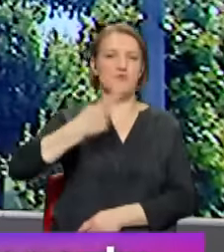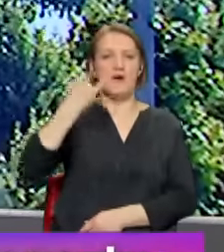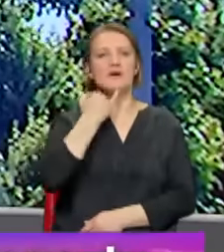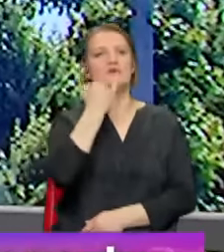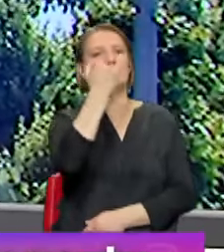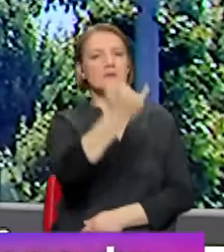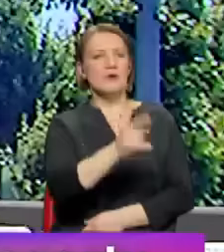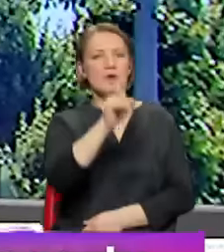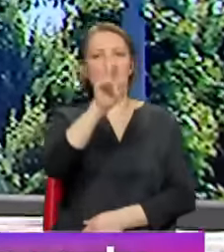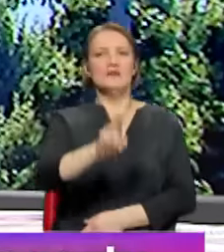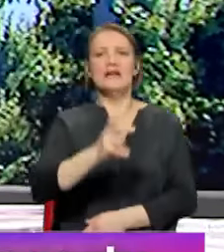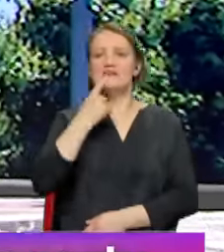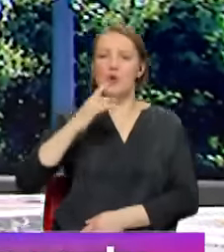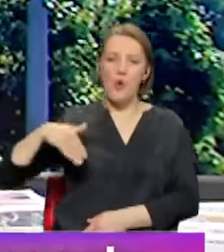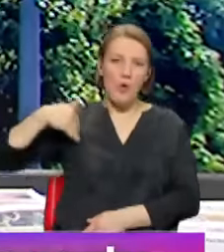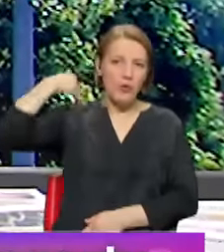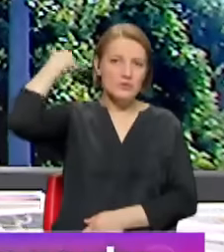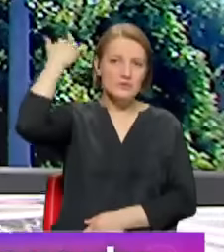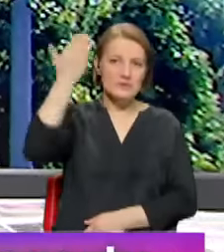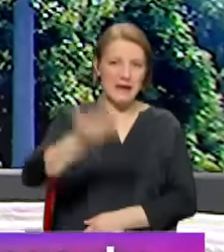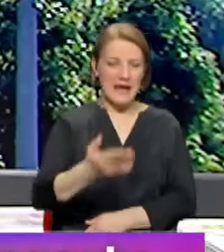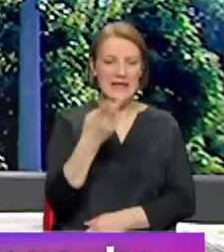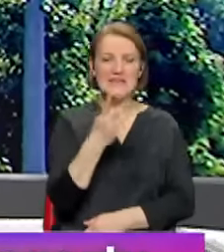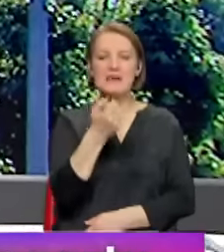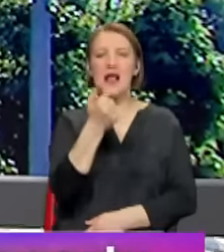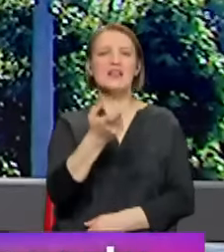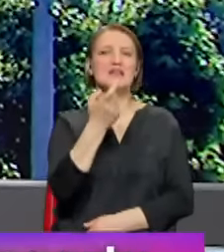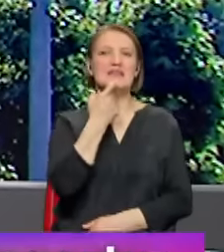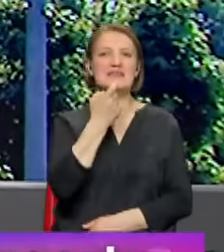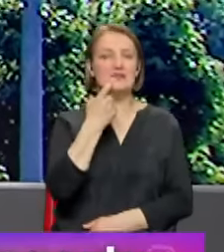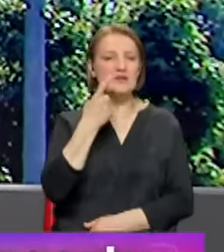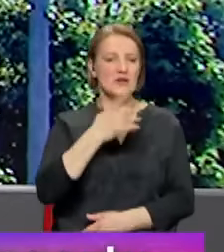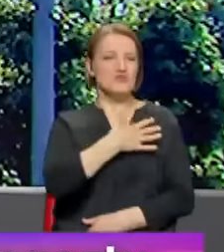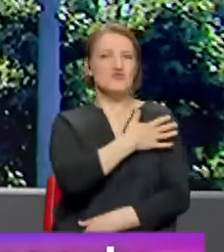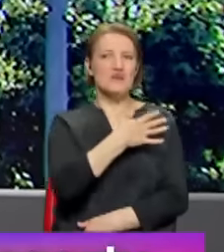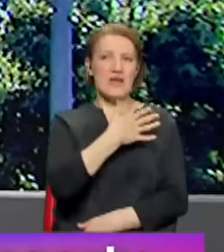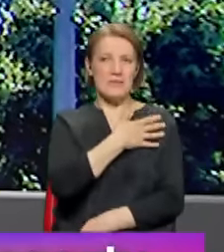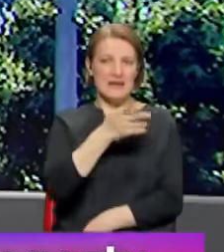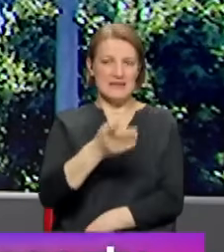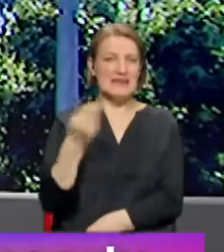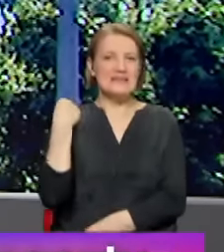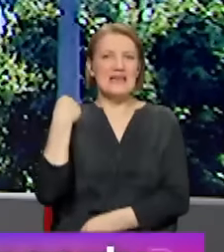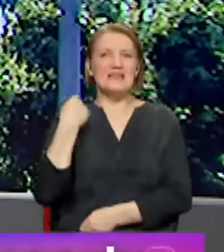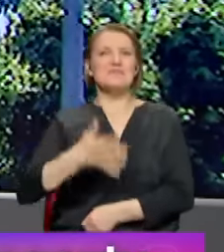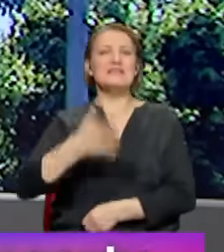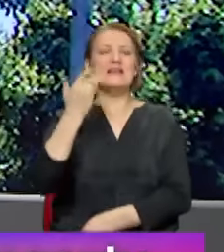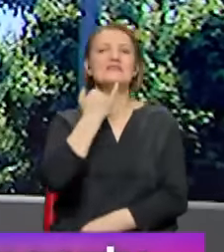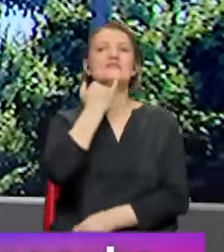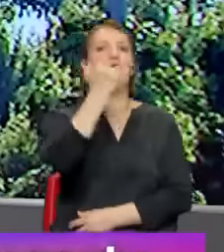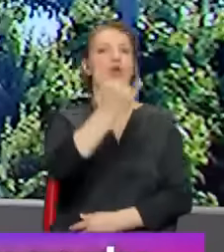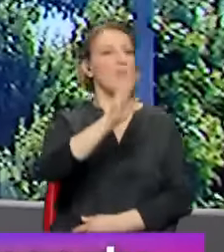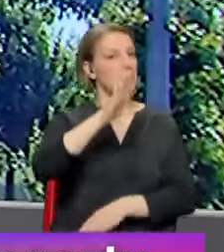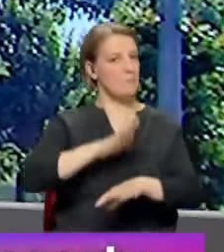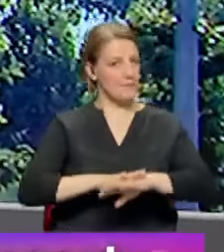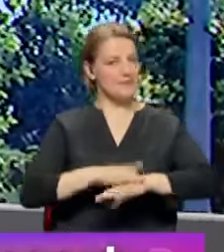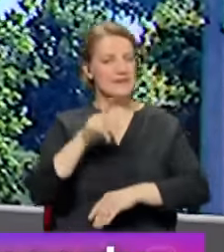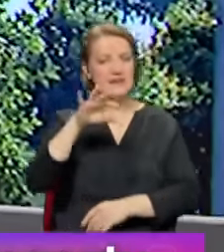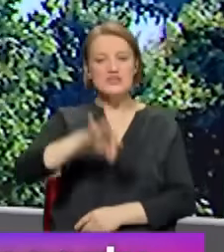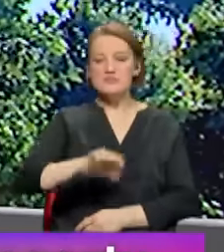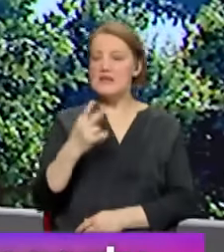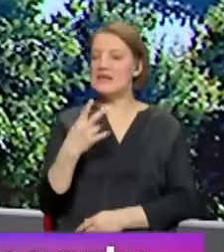Erdoğan 18 sene sonra ki 2006 yılında Cumhuriyet Halk Partisi'nin yeni binasını ziyarete gitmişti. Şimdi